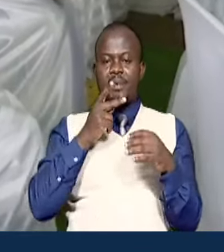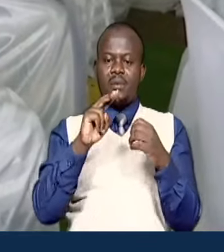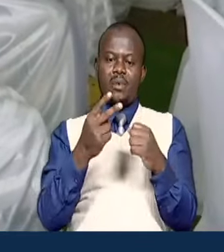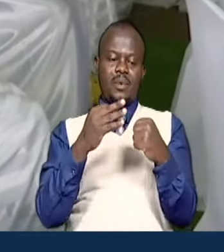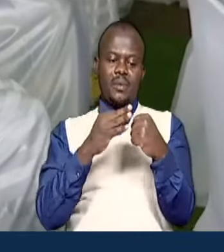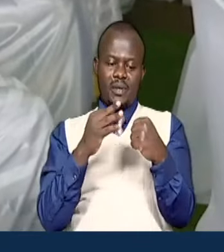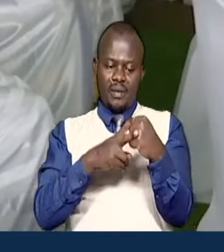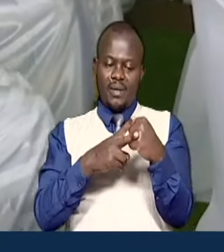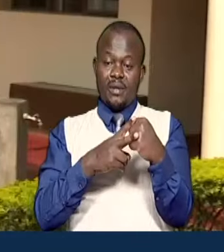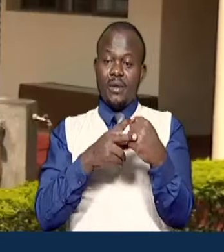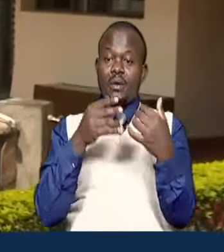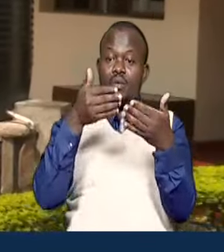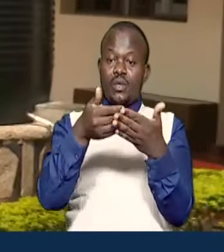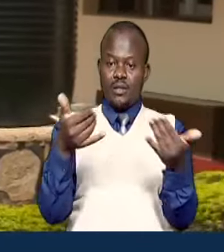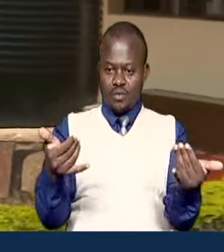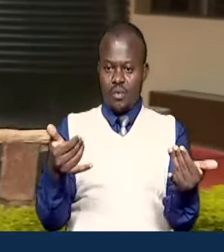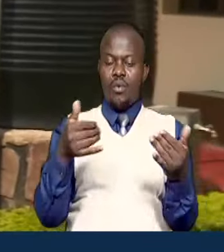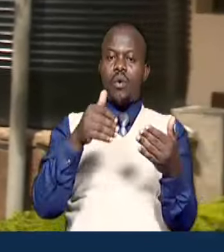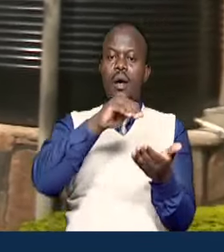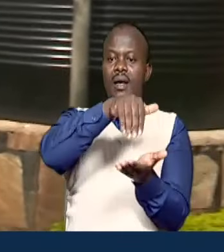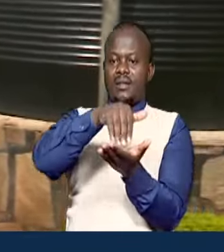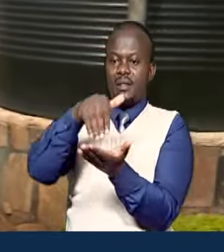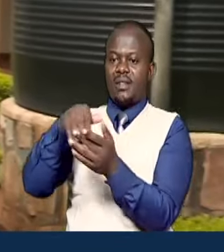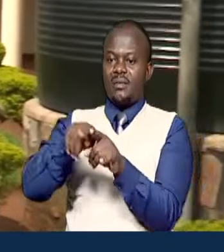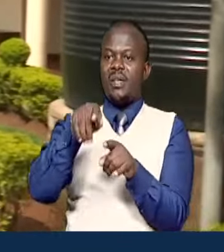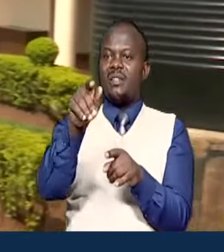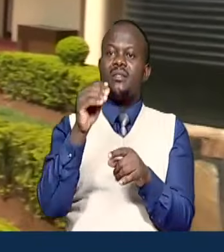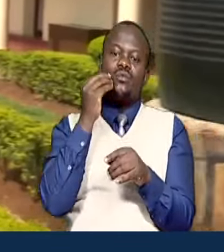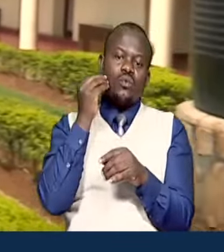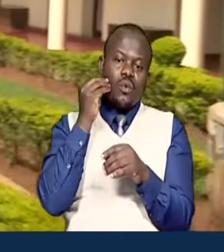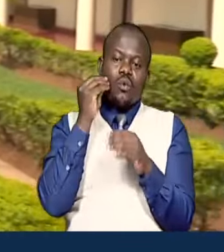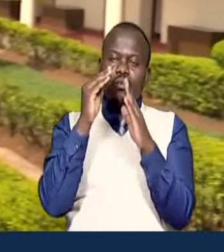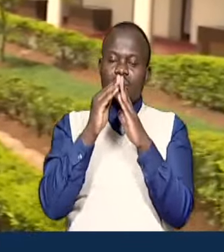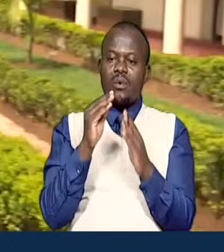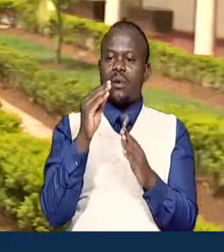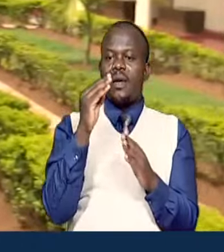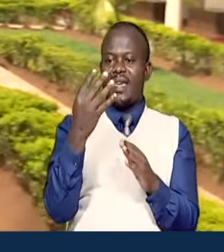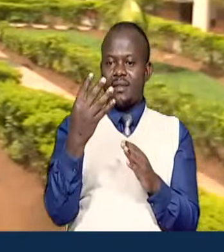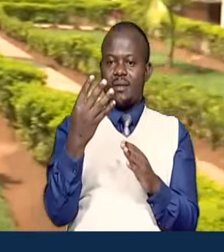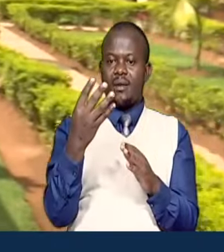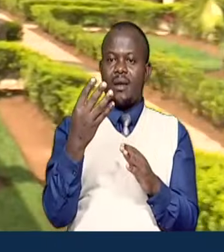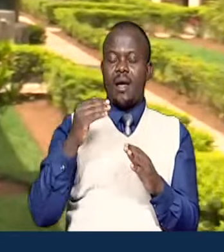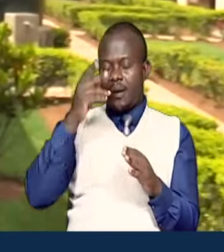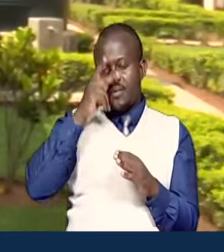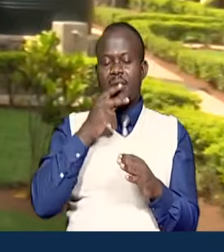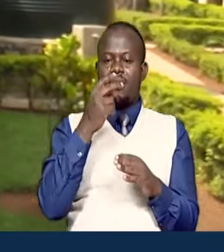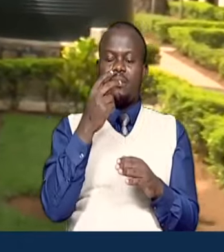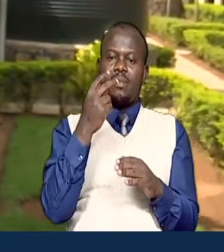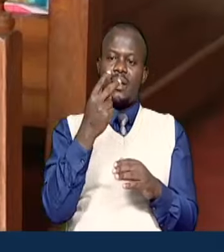27. Kugeza ubu hari ingo z'impinga nzima 4 zibarizwamo ababyeyi 122, abagore